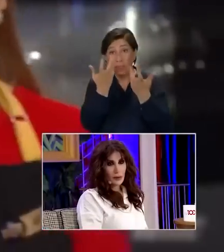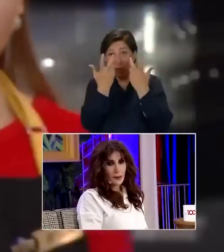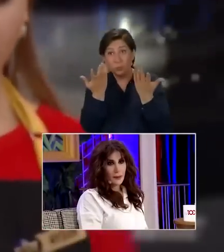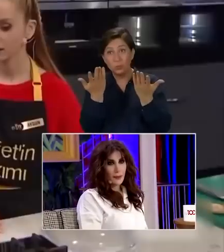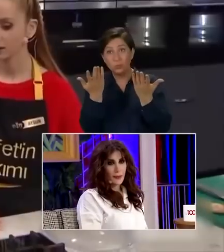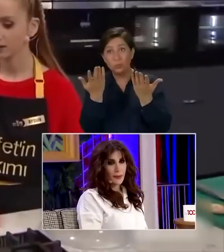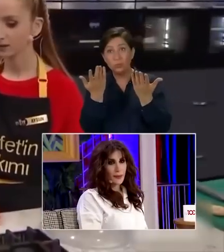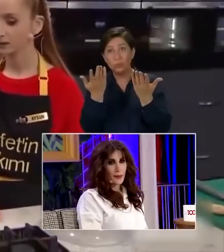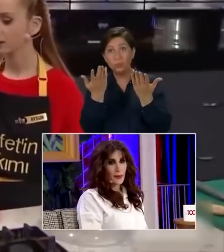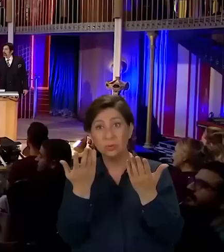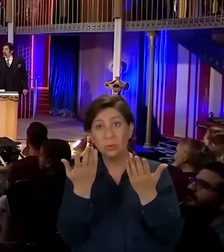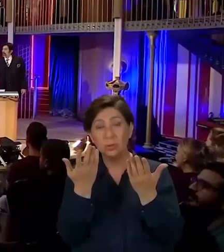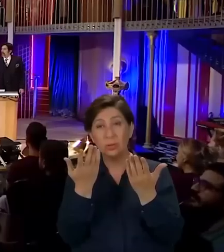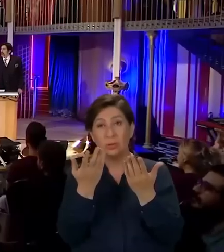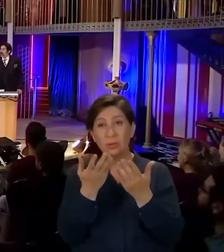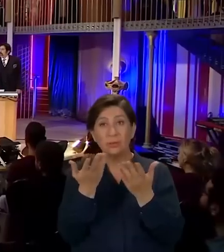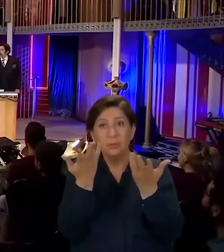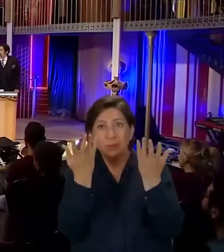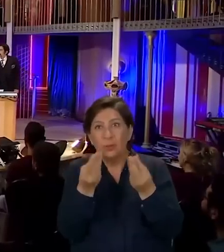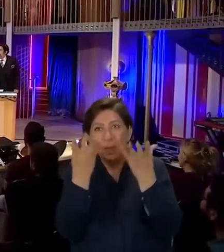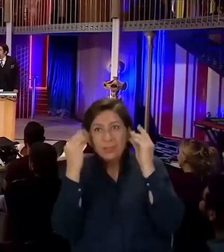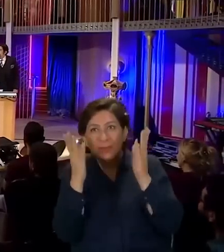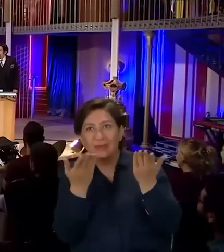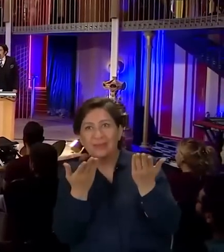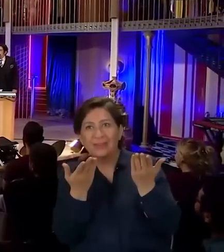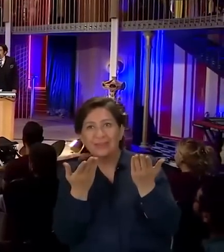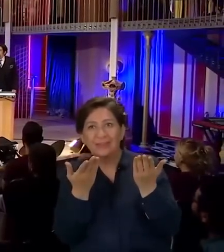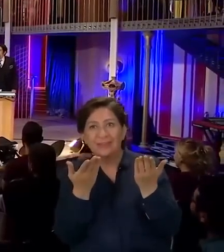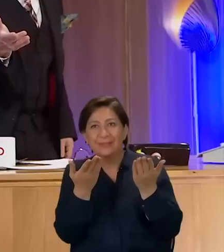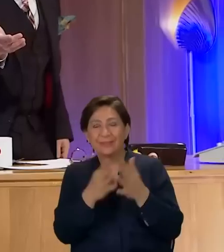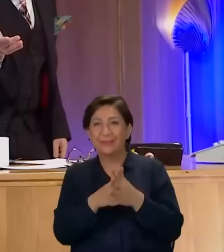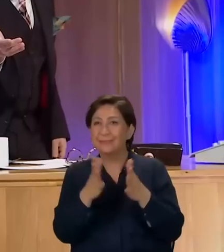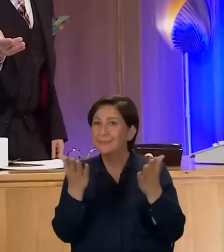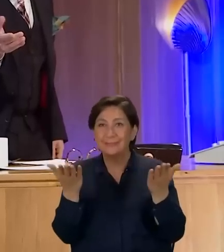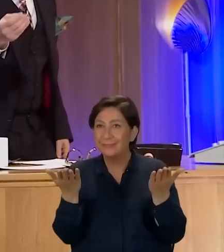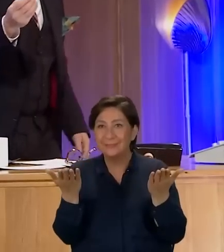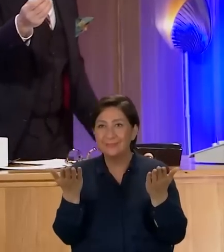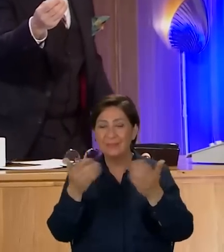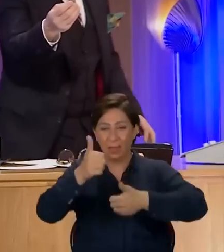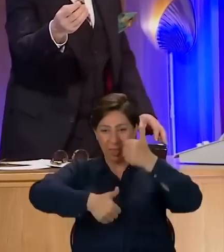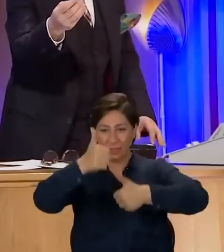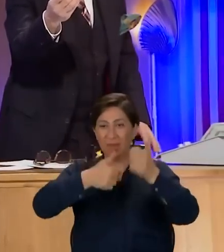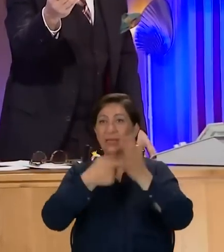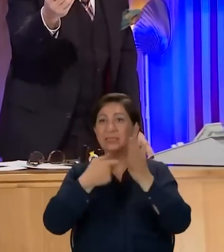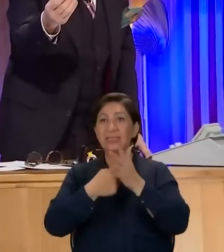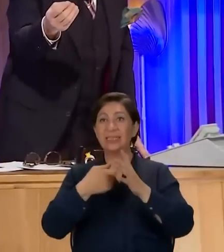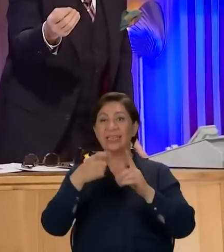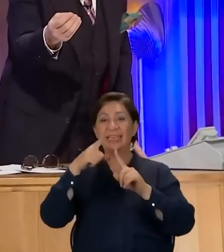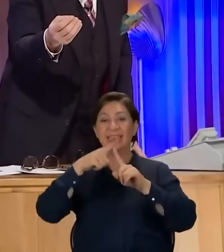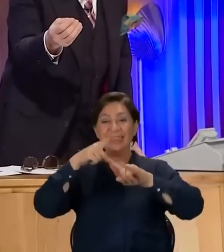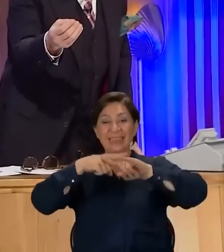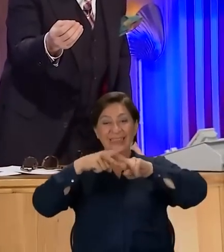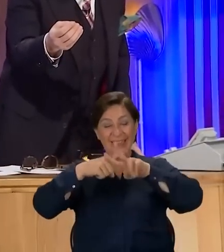ya? Ne oluyor ya? Ne oluyor abi? Ha? Yarışmanın ismi The